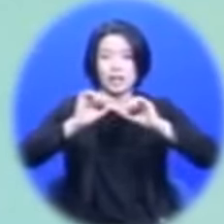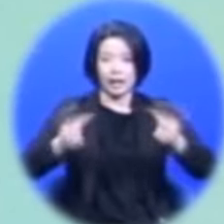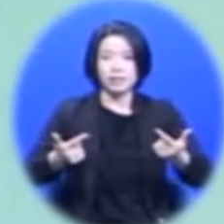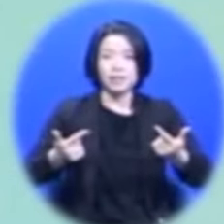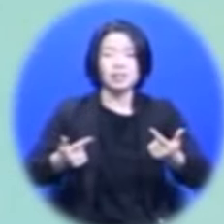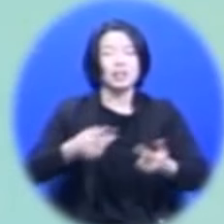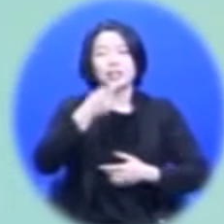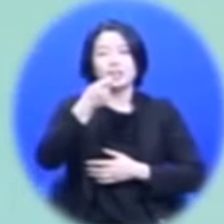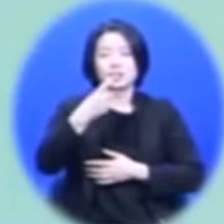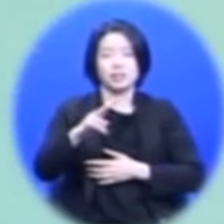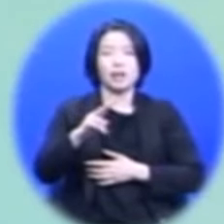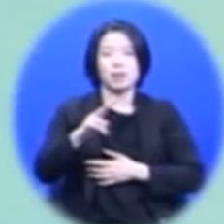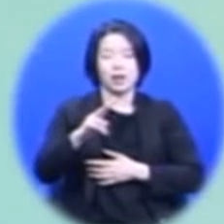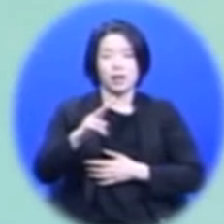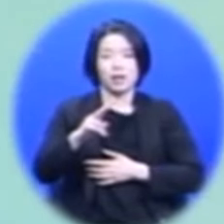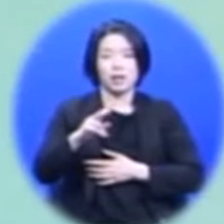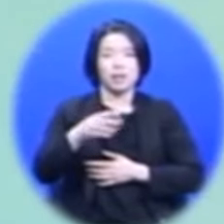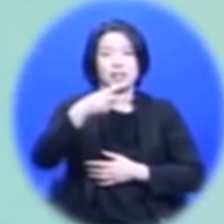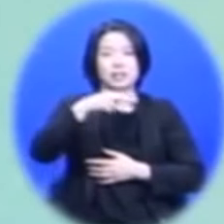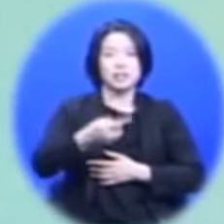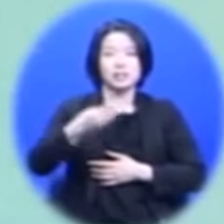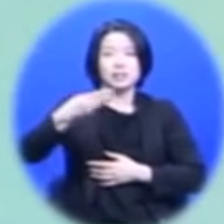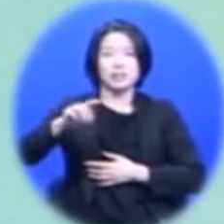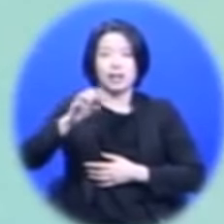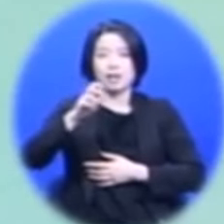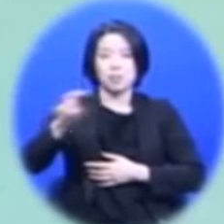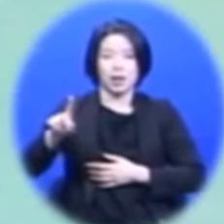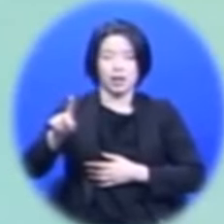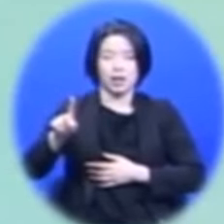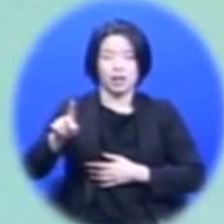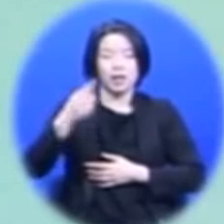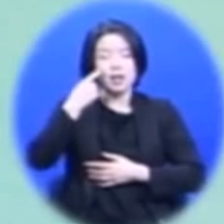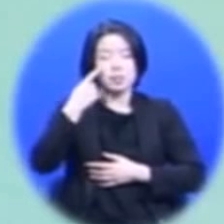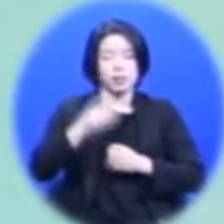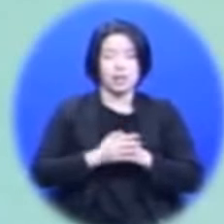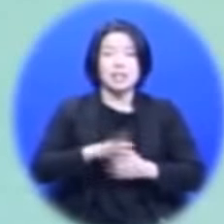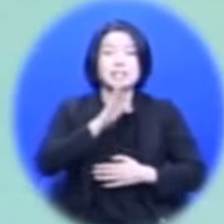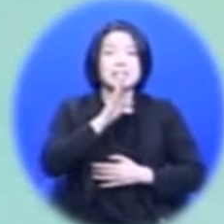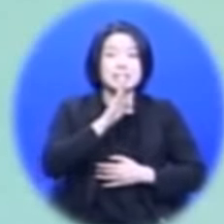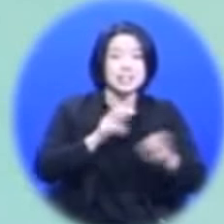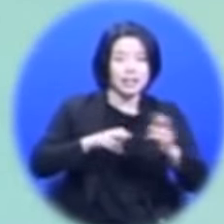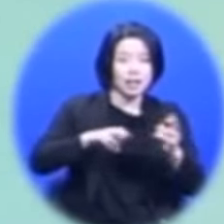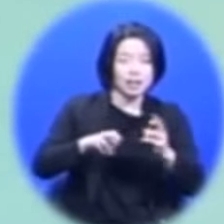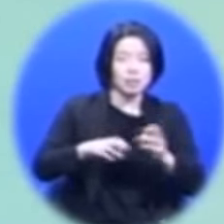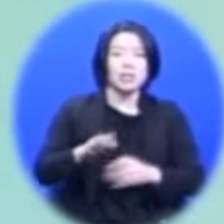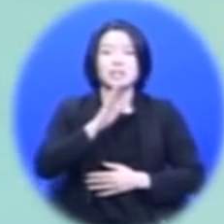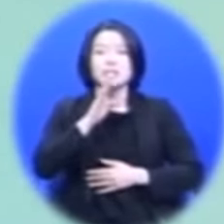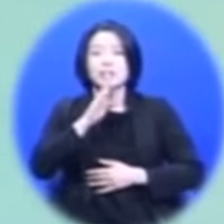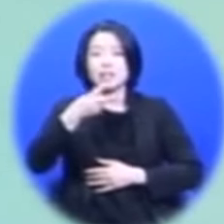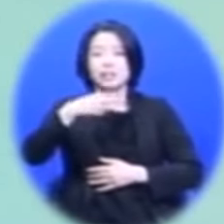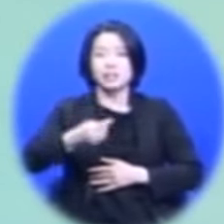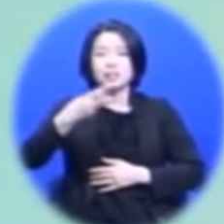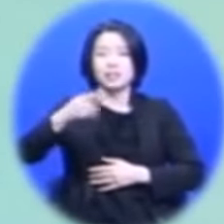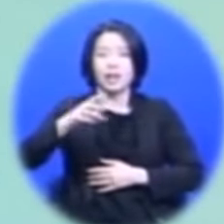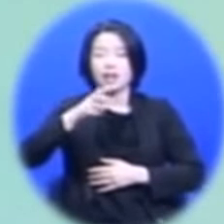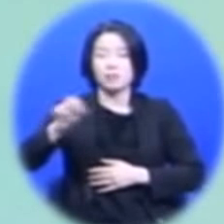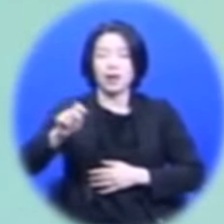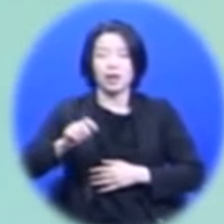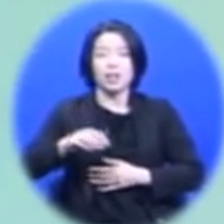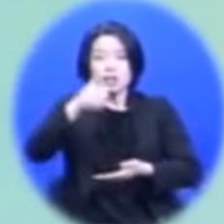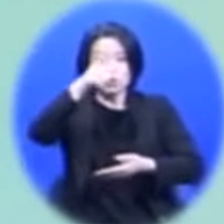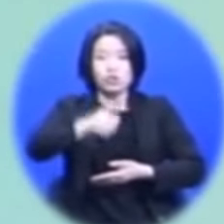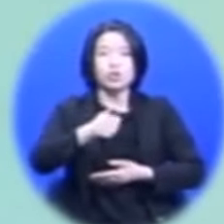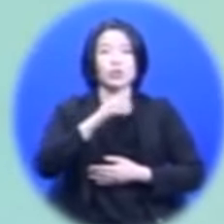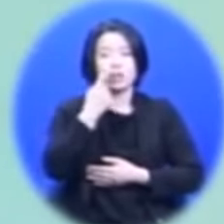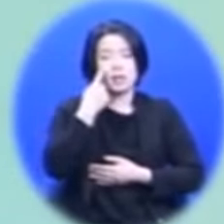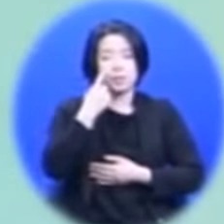한번 살아보시기 바랍니다. 진짜 게임을 하는 거예요. 진짜 드라마의 주인공이 되시는 겁니다. 죄 짓지